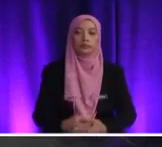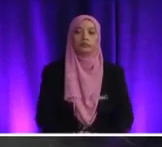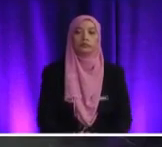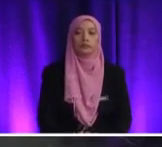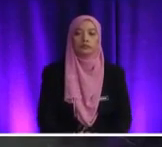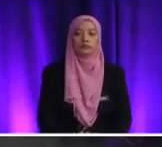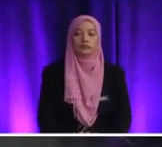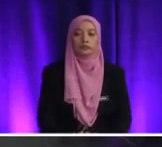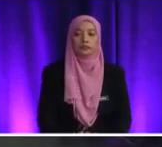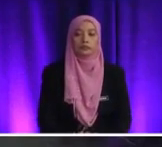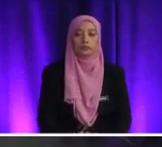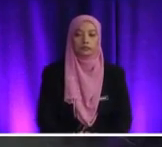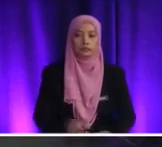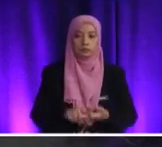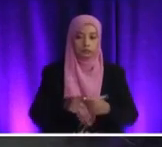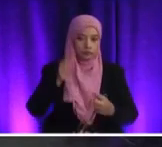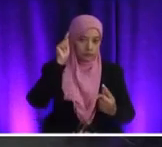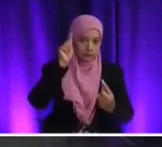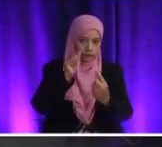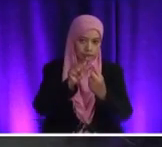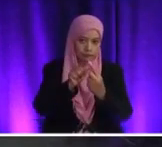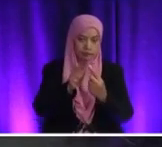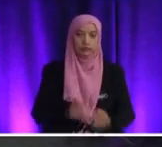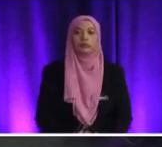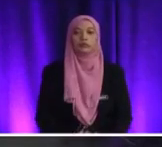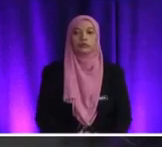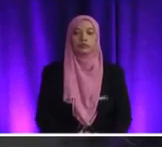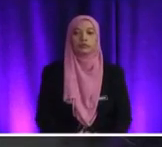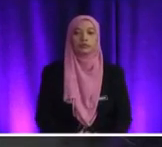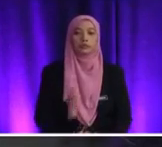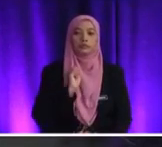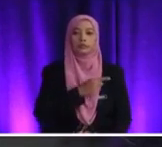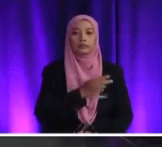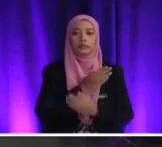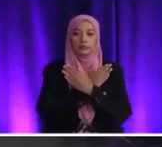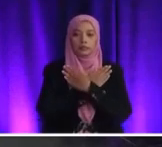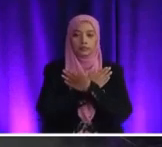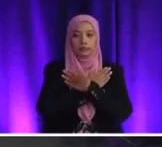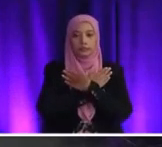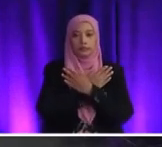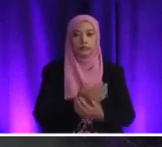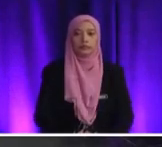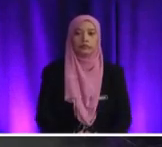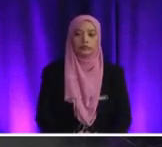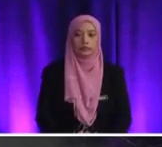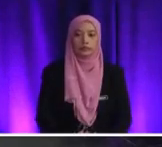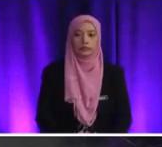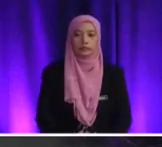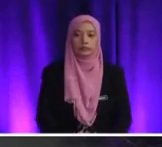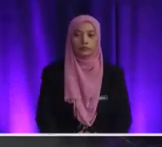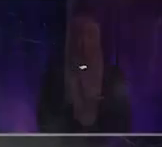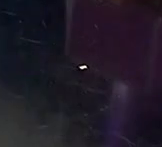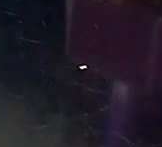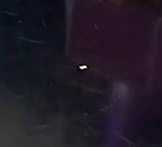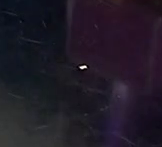kawan-kawan telepon fokus dengan sebaiknya kita rehat sedikit kita kembali selepas ini terus menuntun ini TV ke